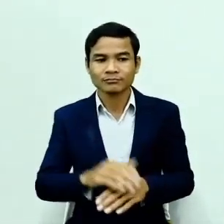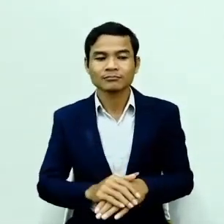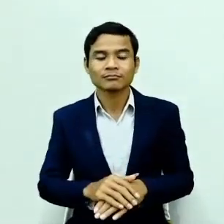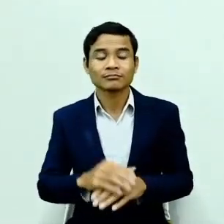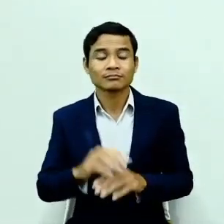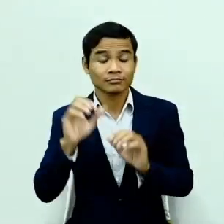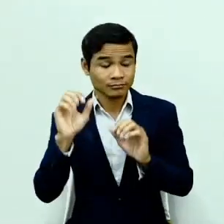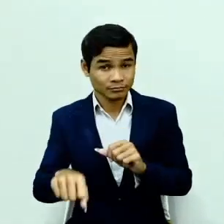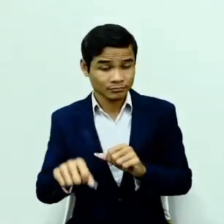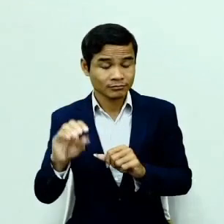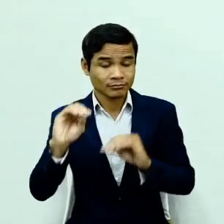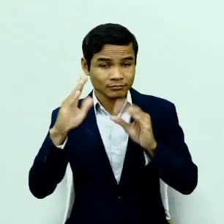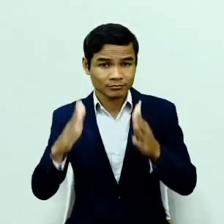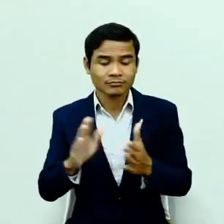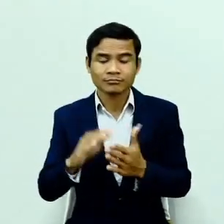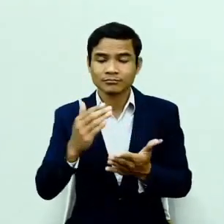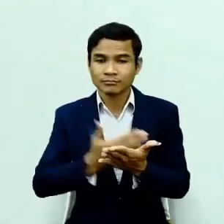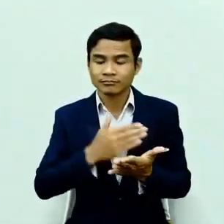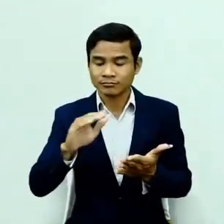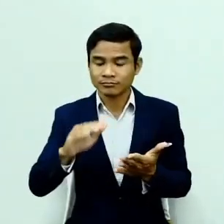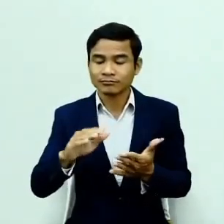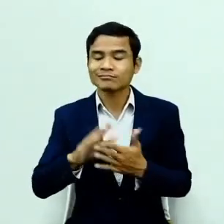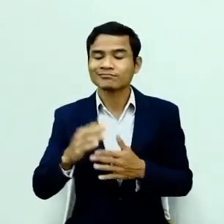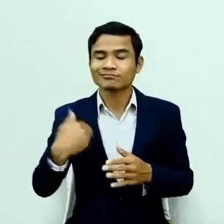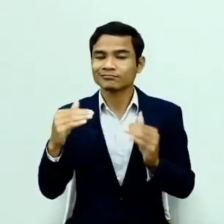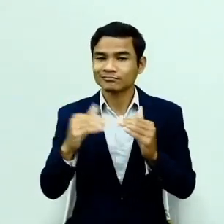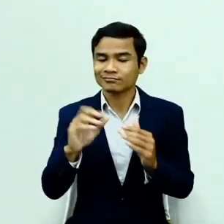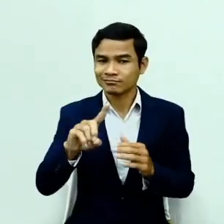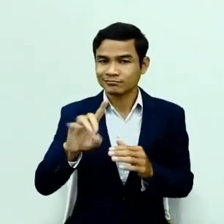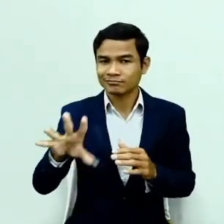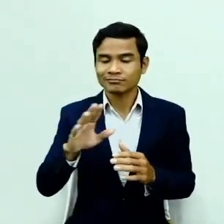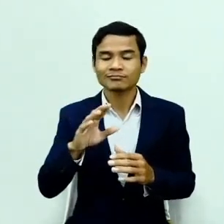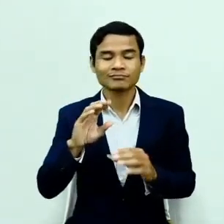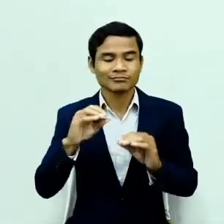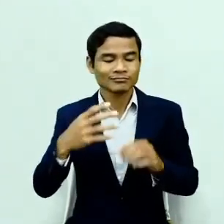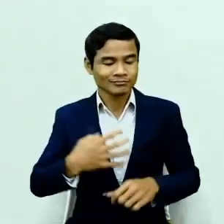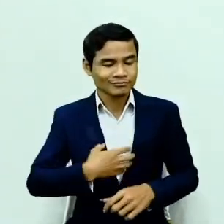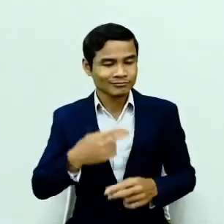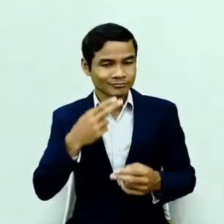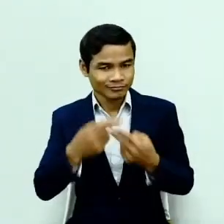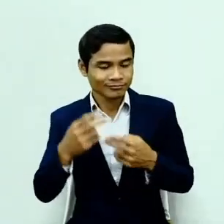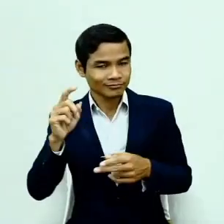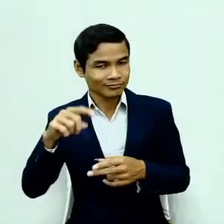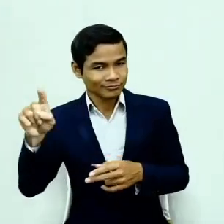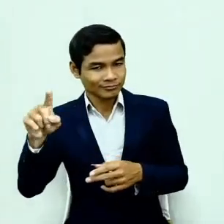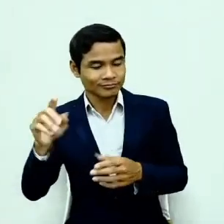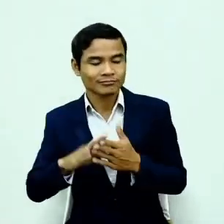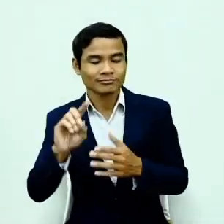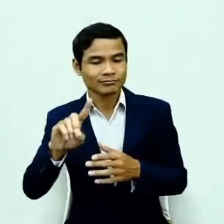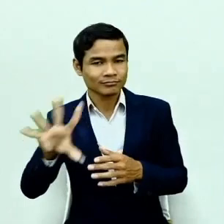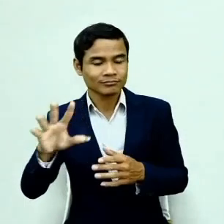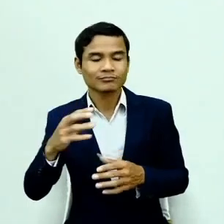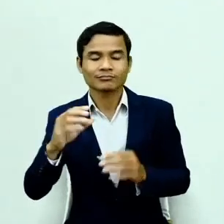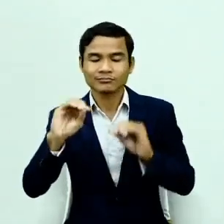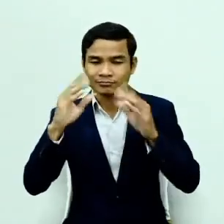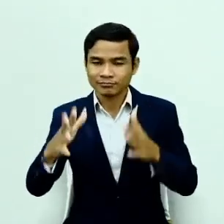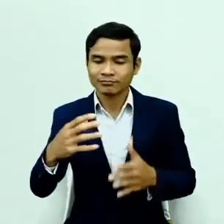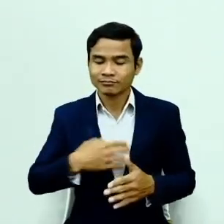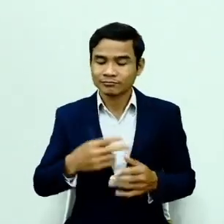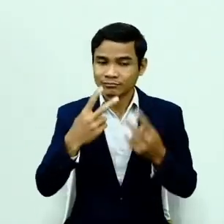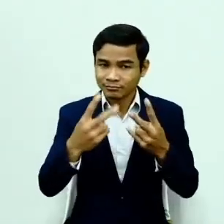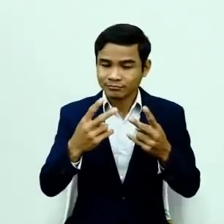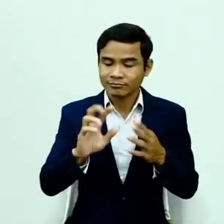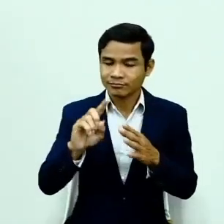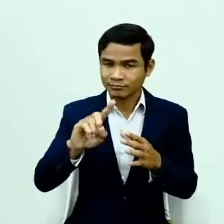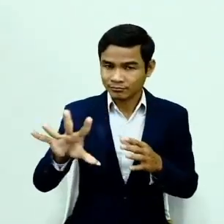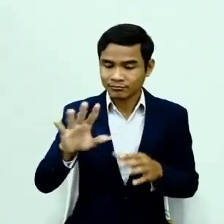bán. Chà, nè cụ nâng nơi sao đập răm nì cứ chia chùm lại đây nè cụ chẳng bán. Nè cụ chẳng bán ở chùm lại đây nè cụ. Rồi cao nó cứ